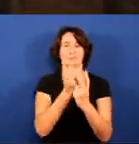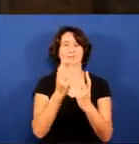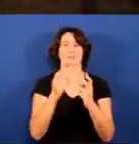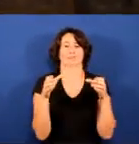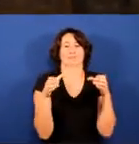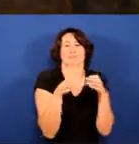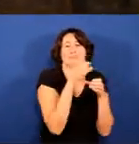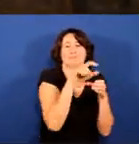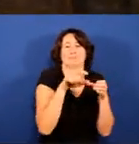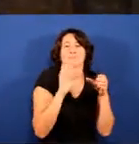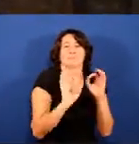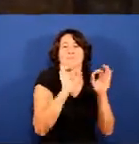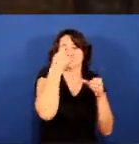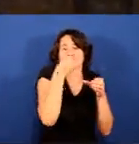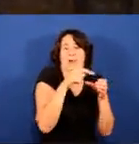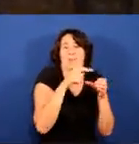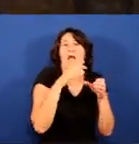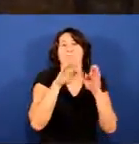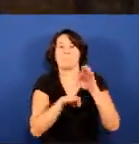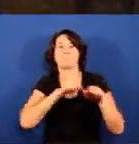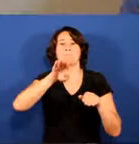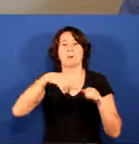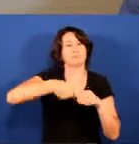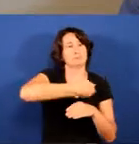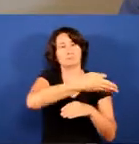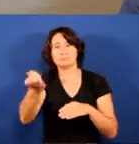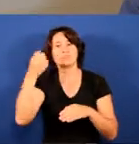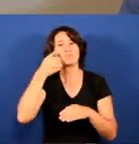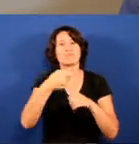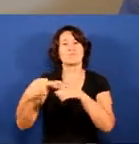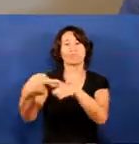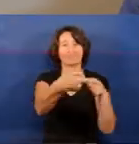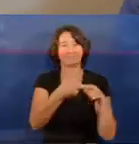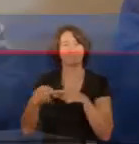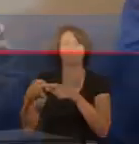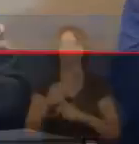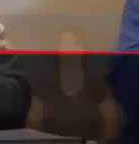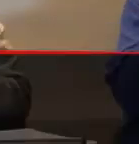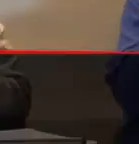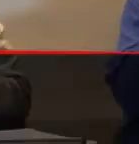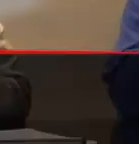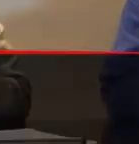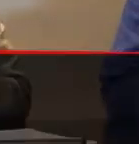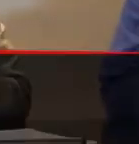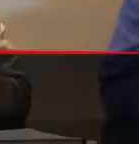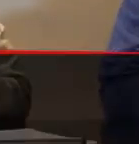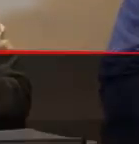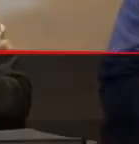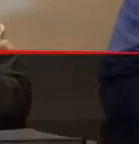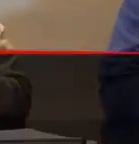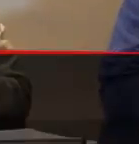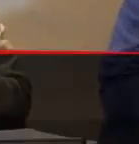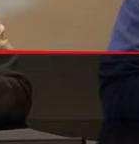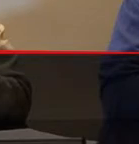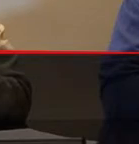doan oso garrantzitsua dela. Eta hau gaineratu du, eman dugun urrats apal bada, baina era berean kulturaren